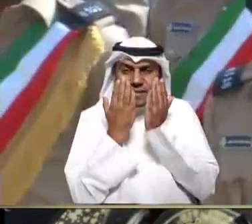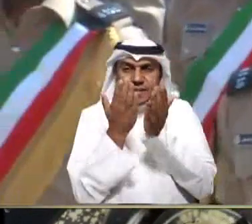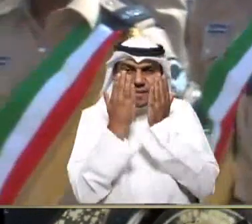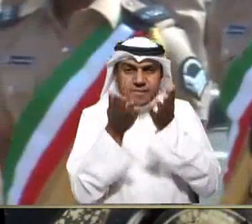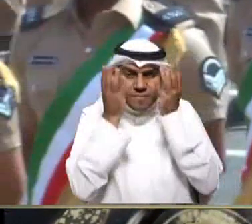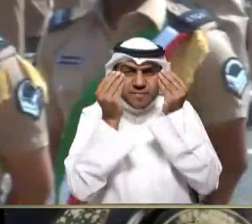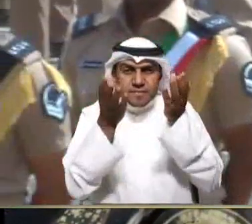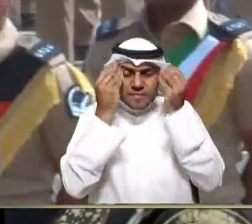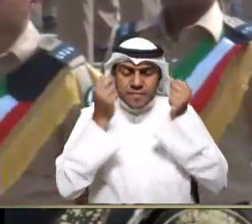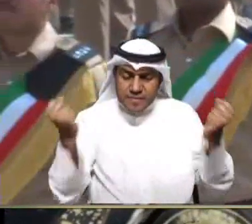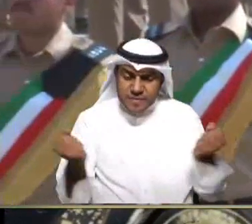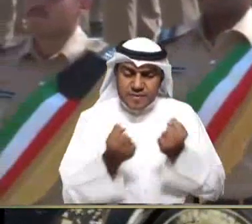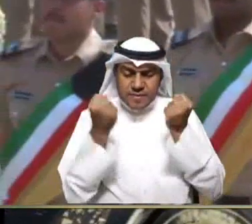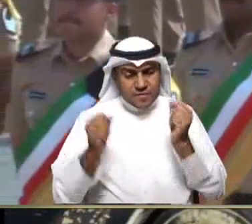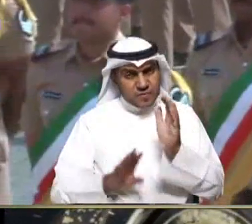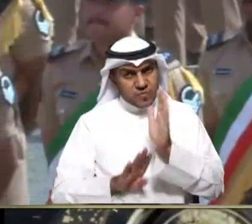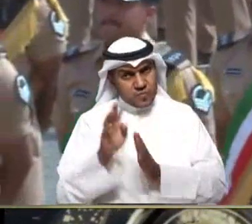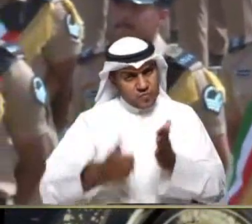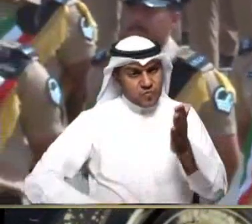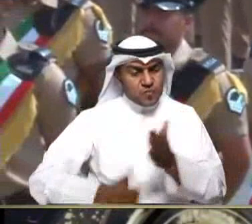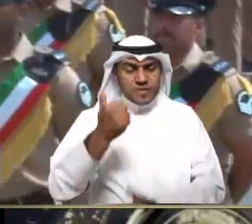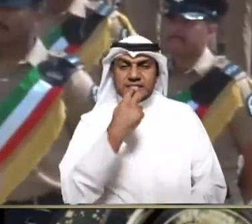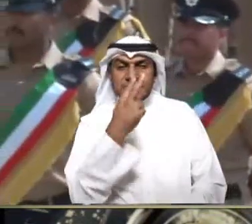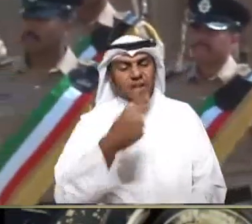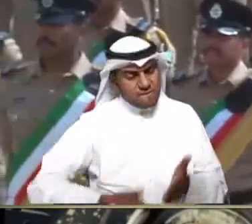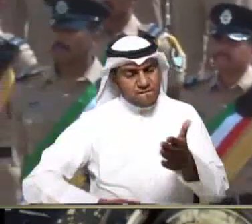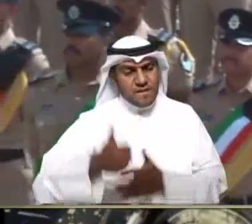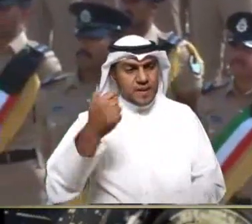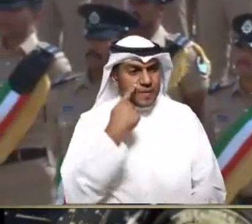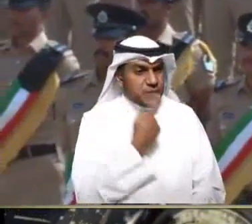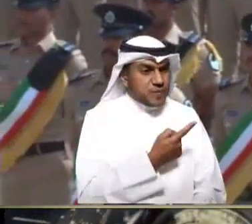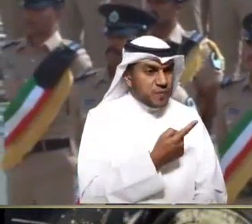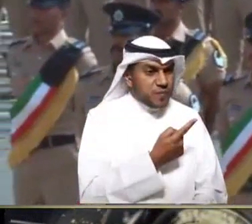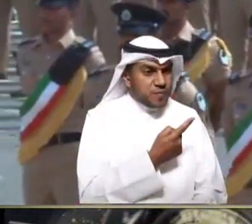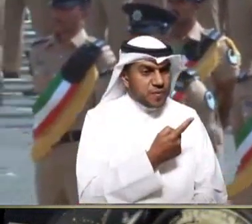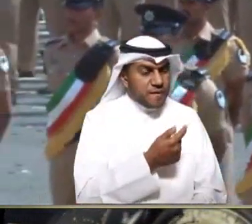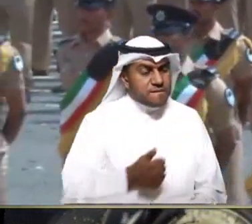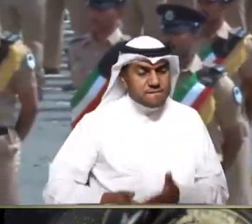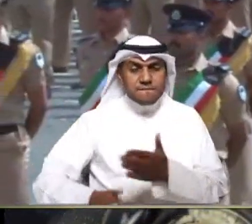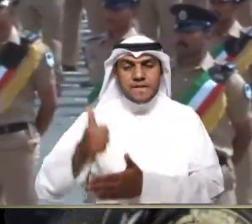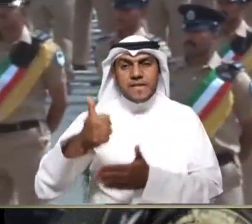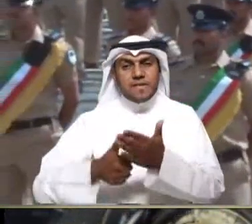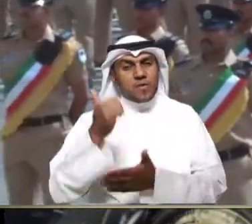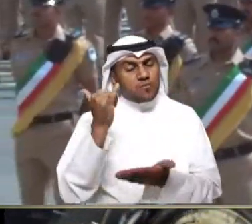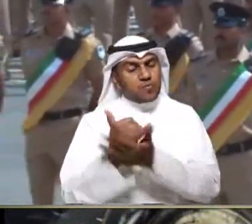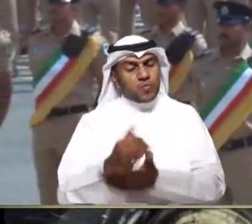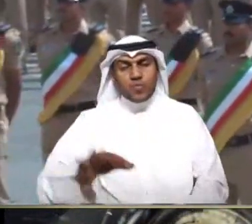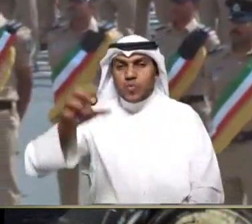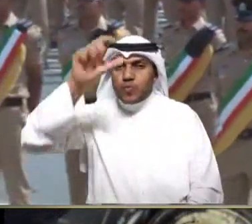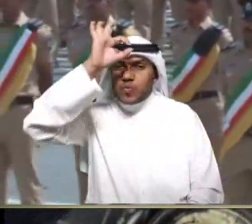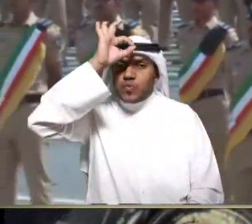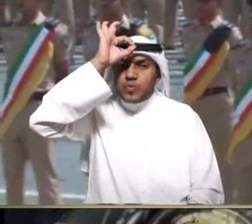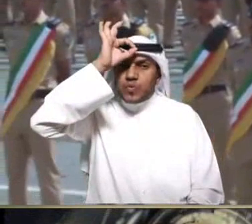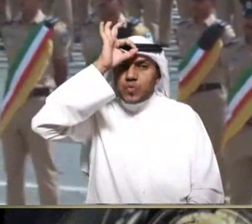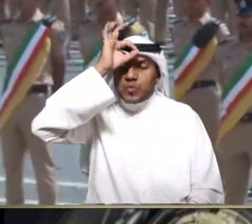مصنع الرجال أثبت أن خريجي معهد ضباط الصف هم الساعد الأيمن لقوة الشرطة في كل